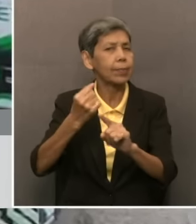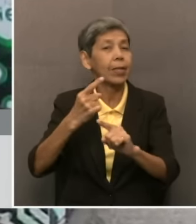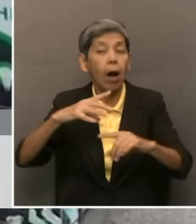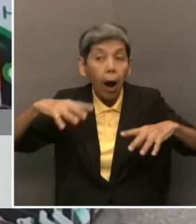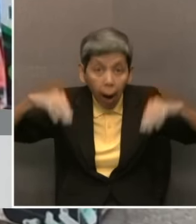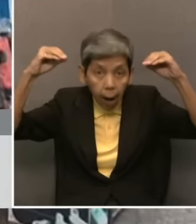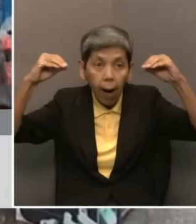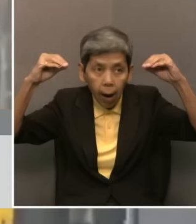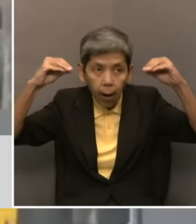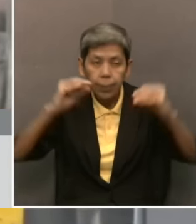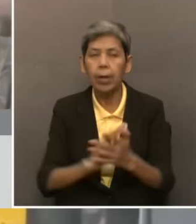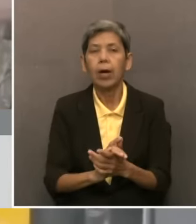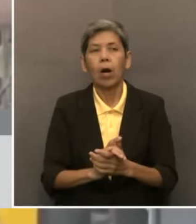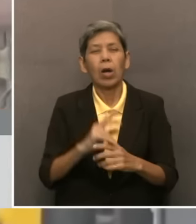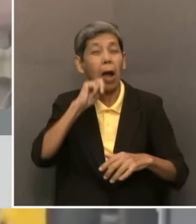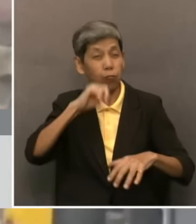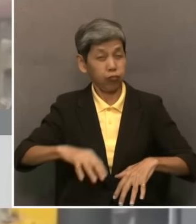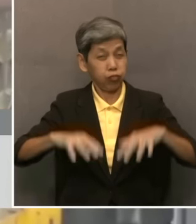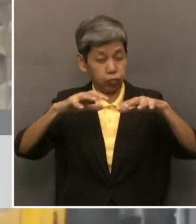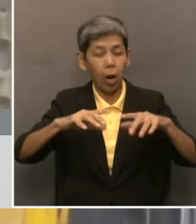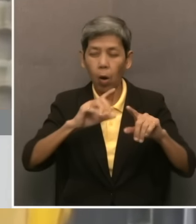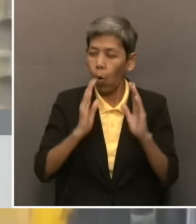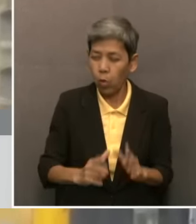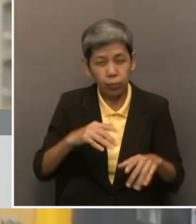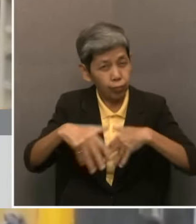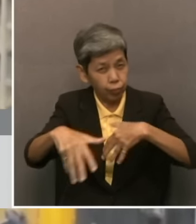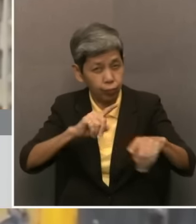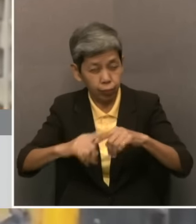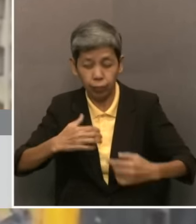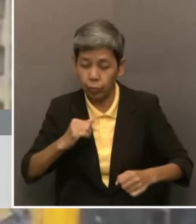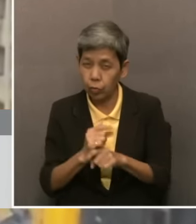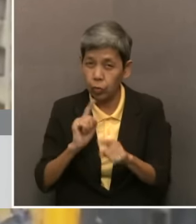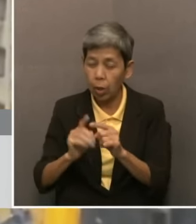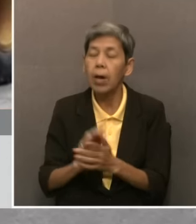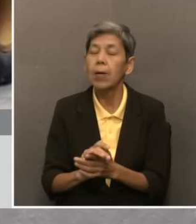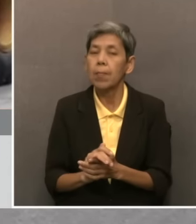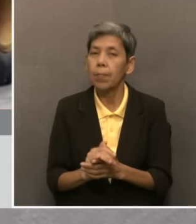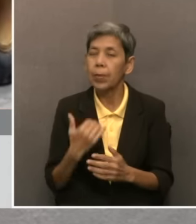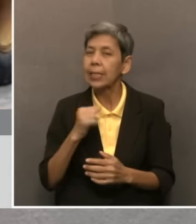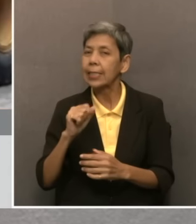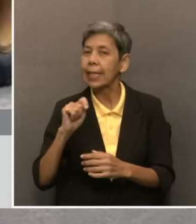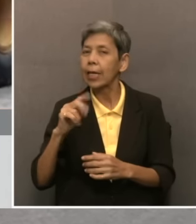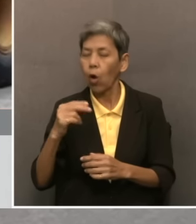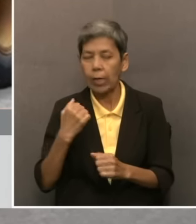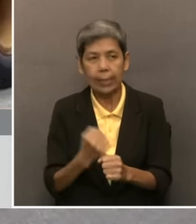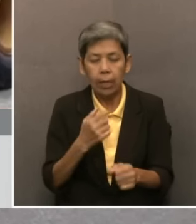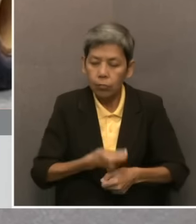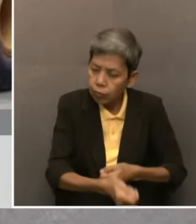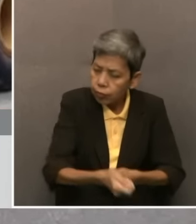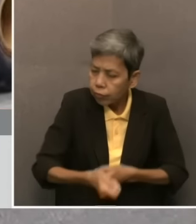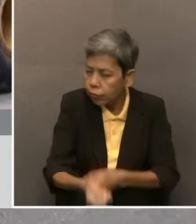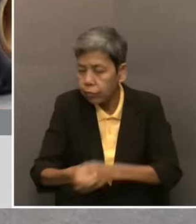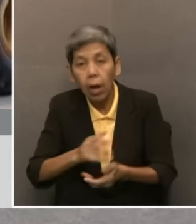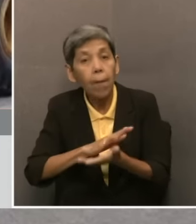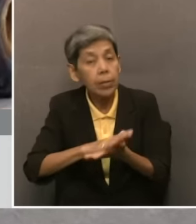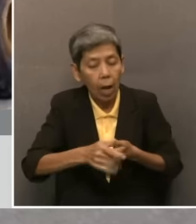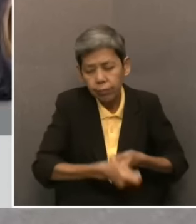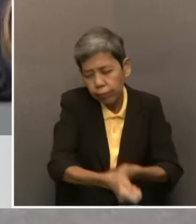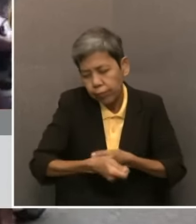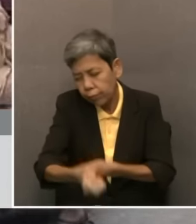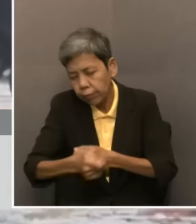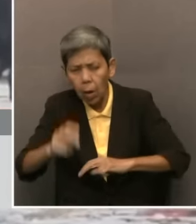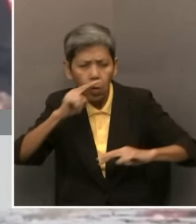าผู้ประสบภัยในเขตเทศบาลนครยะลาและเทศบาลตำบลสเตงนอกเริ่มเก็บกวาดทำความสะอาดบ้านสำ